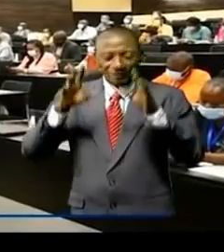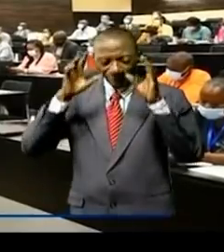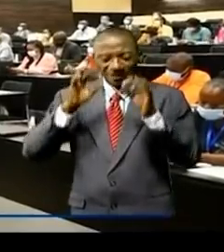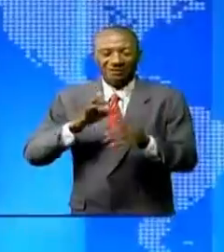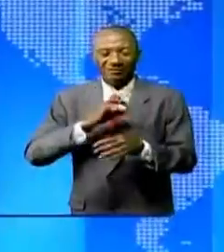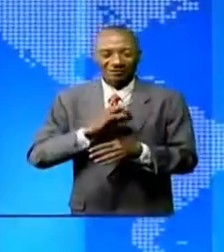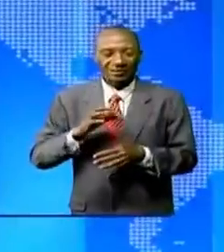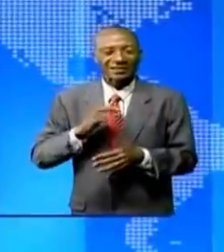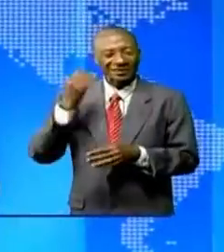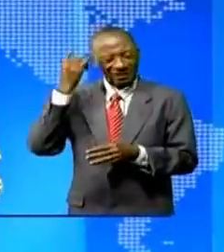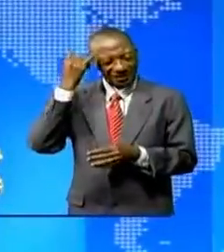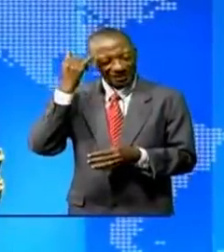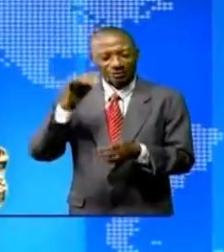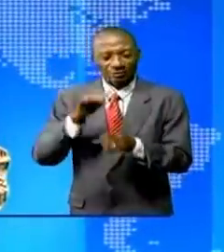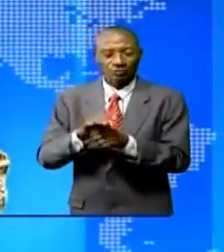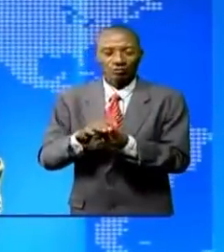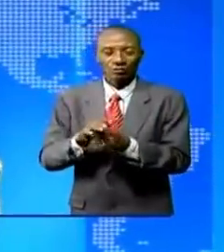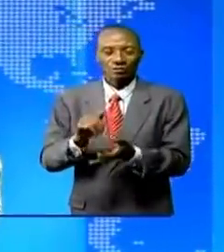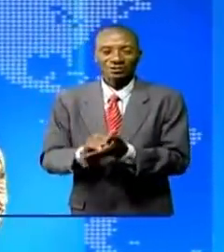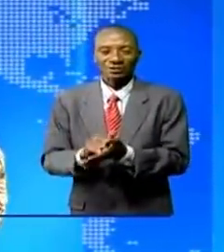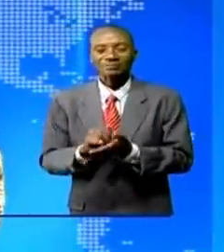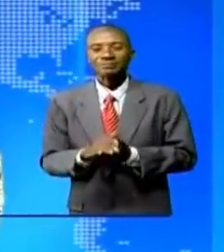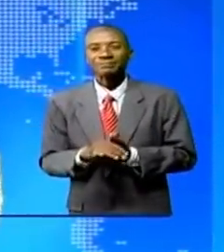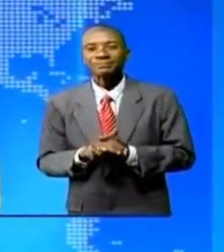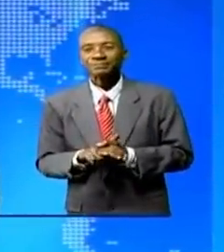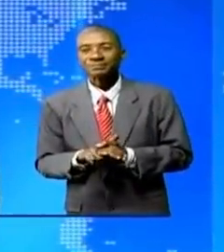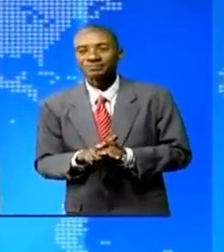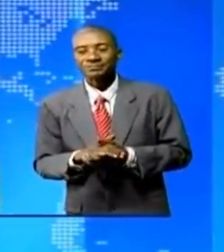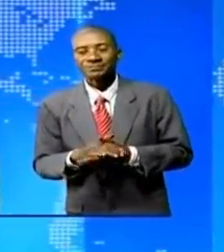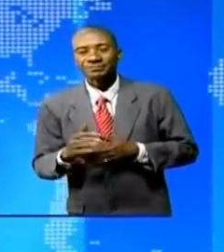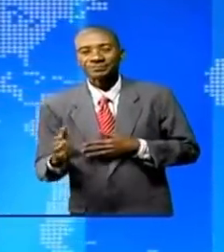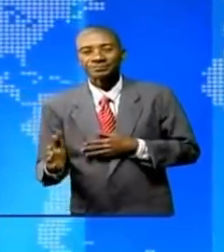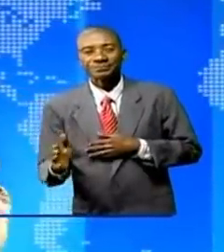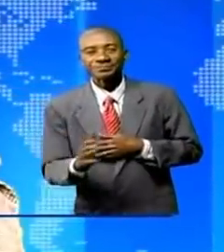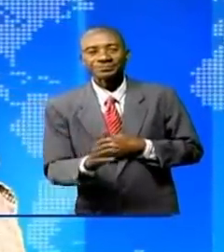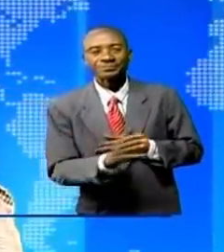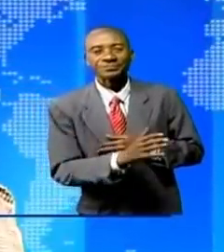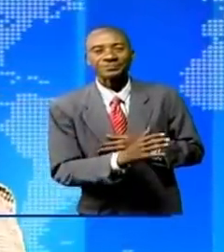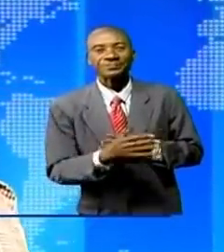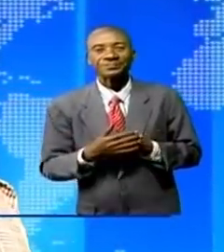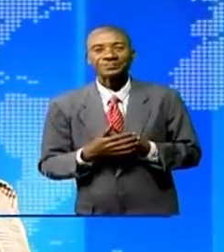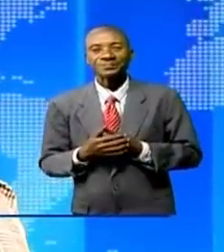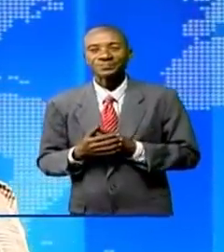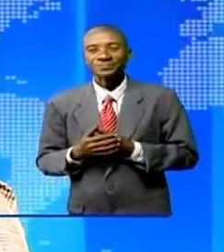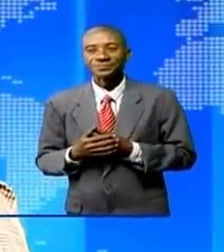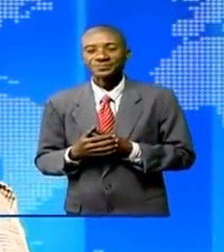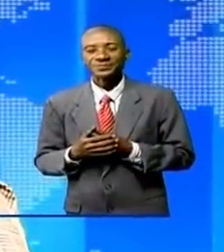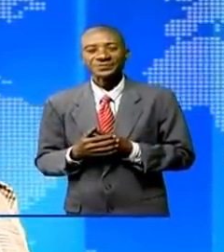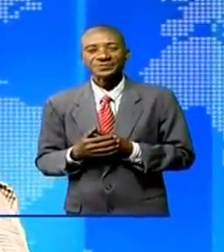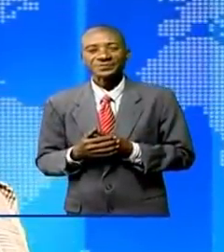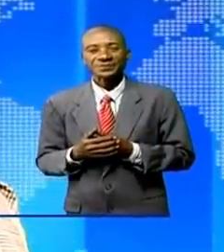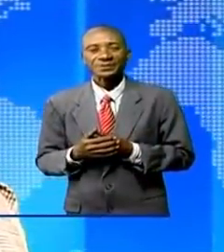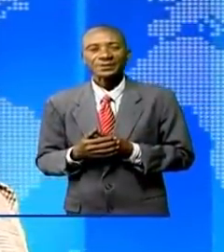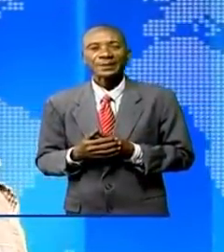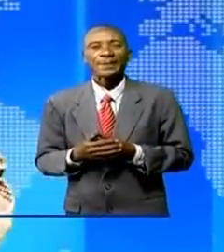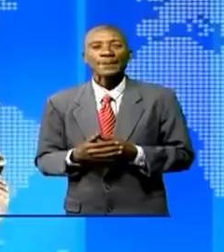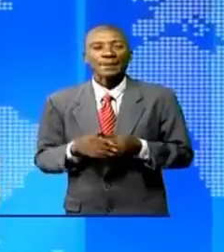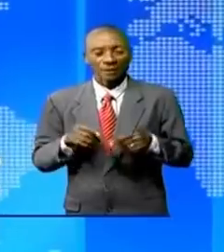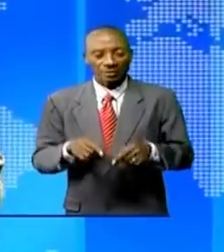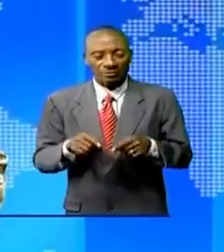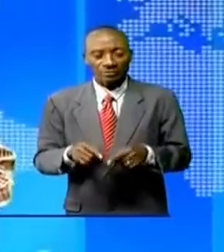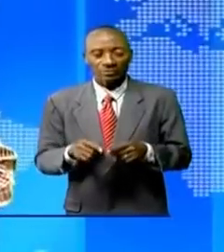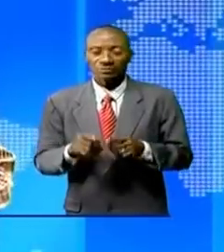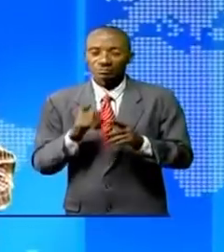Tshilombo. La création d'une classe moyenne passe par l'application à la lettre de la loi sur la sous-traitance, un sujet au